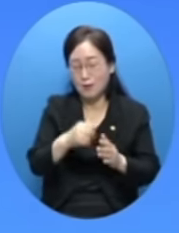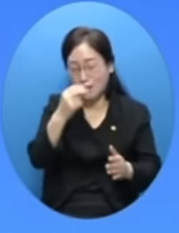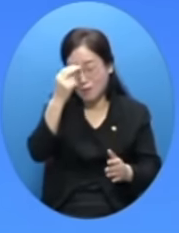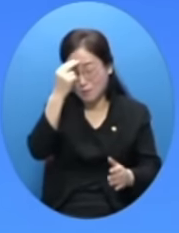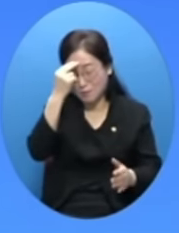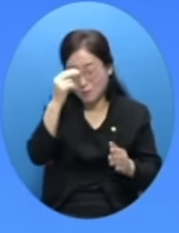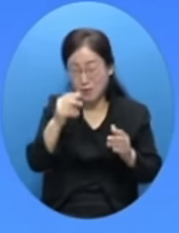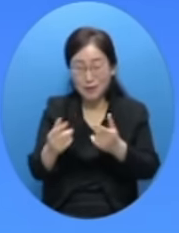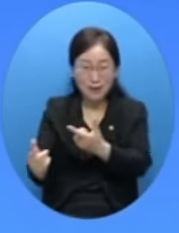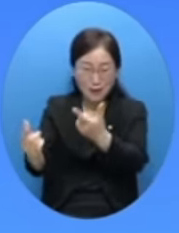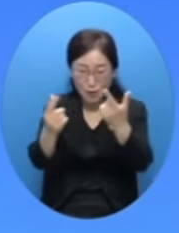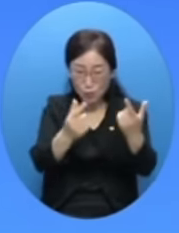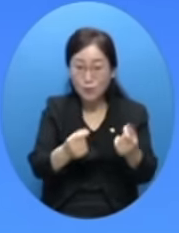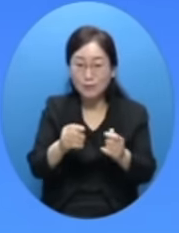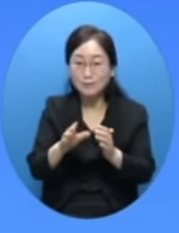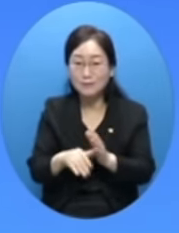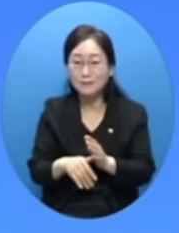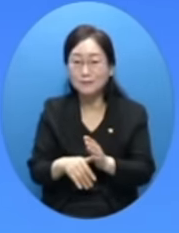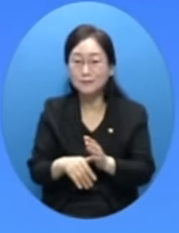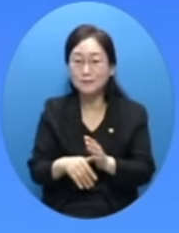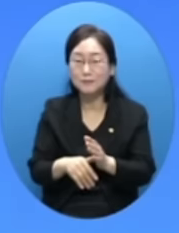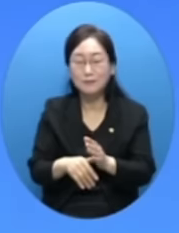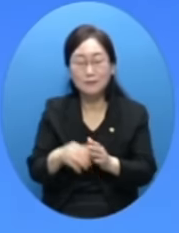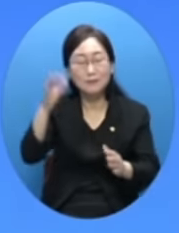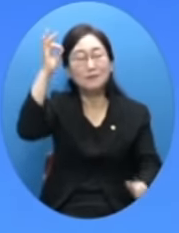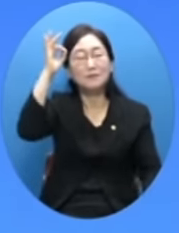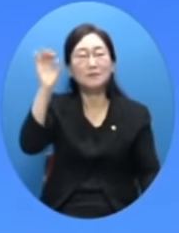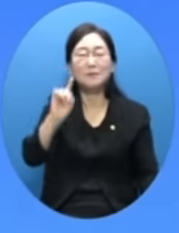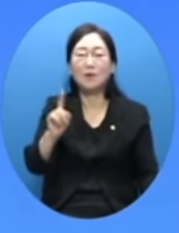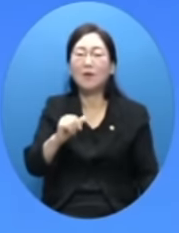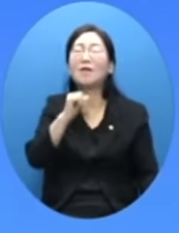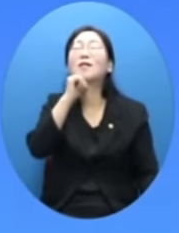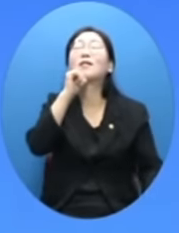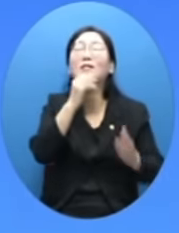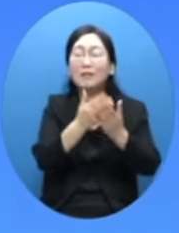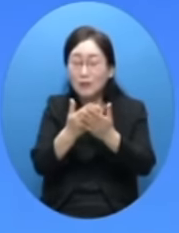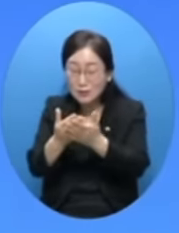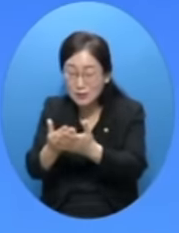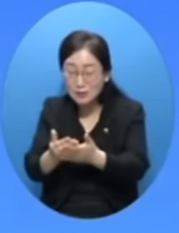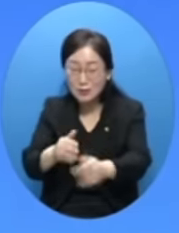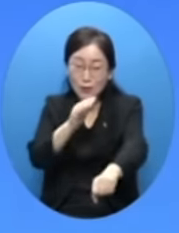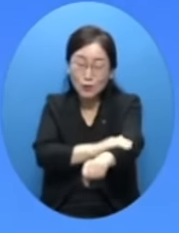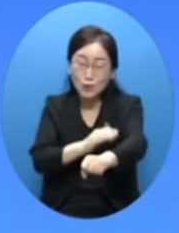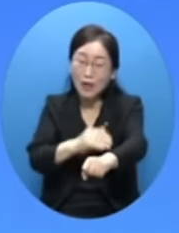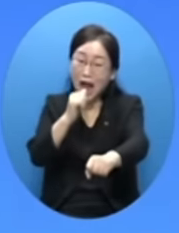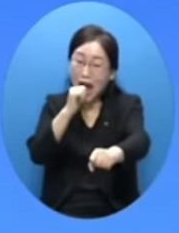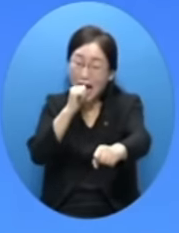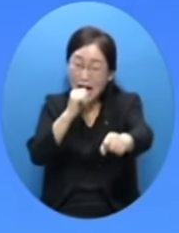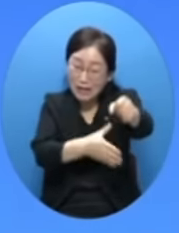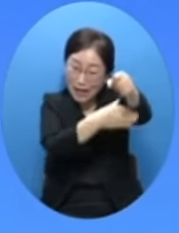때 그때 저도 기억나는데 거지들이 이 손에 깡통을 이렇게